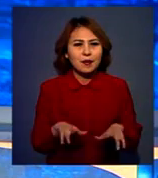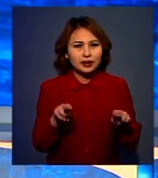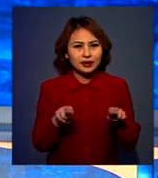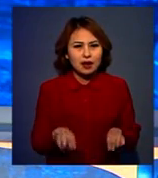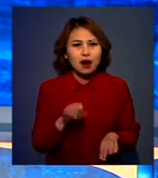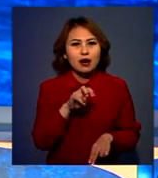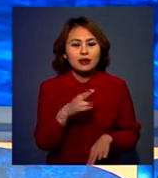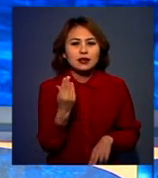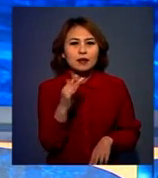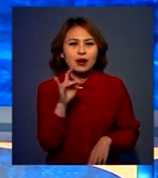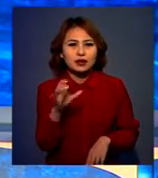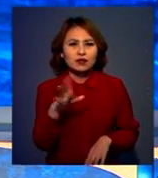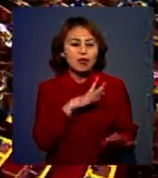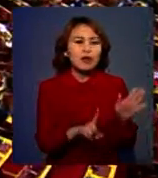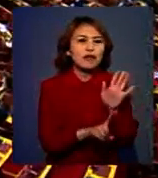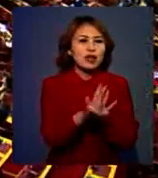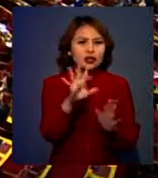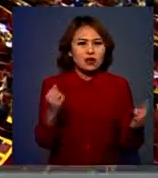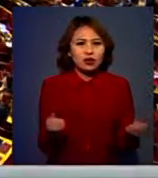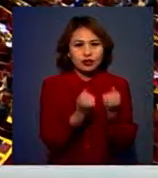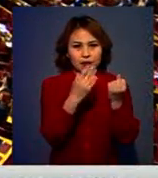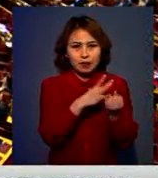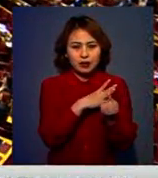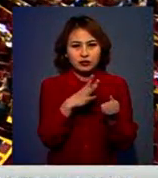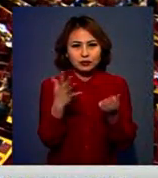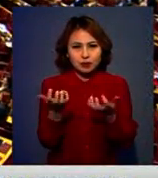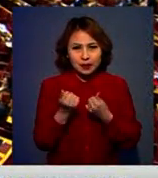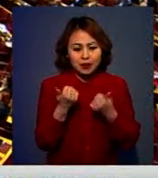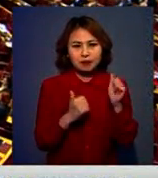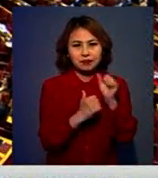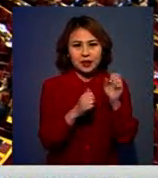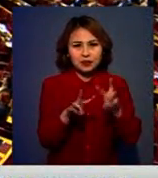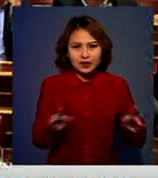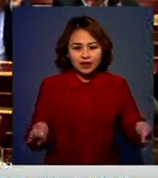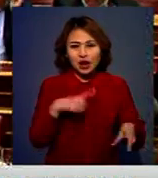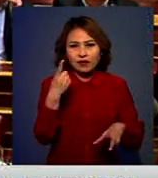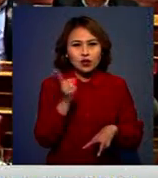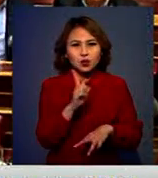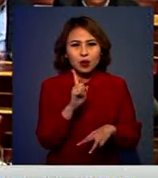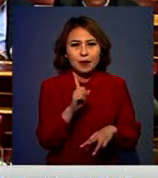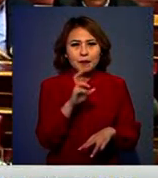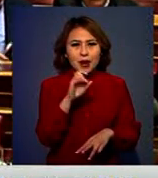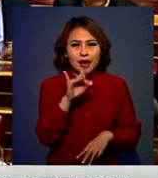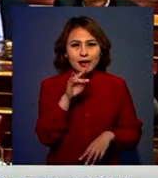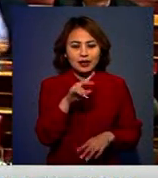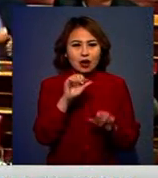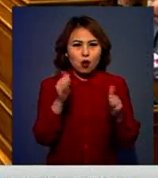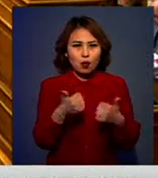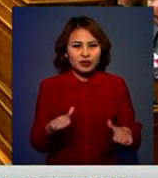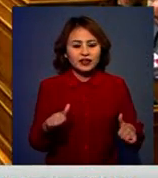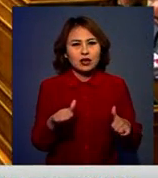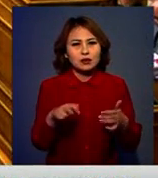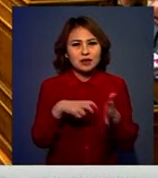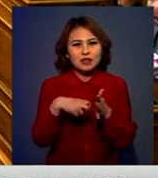Алексис Ципрас үкіметінің бастамасын қолдаған қарар қабылдады. Енді премьер-министр осы талаптарды негізге алып, Берлинге ресми хат жолдама